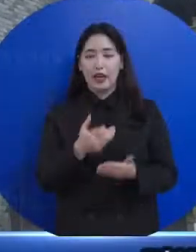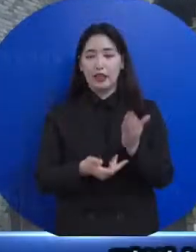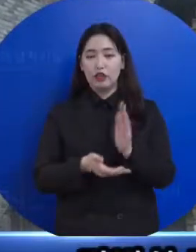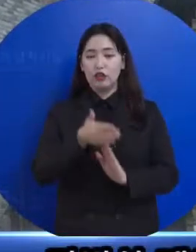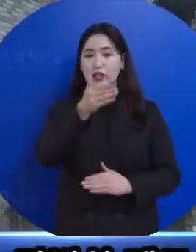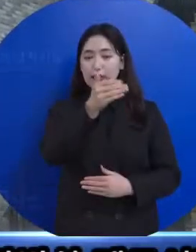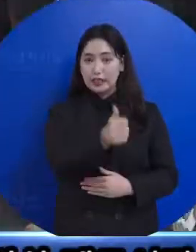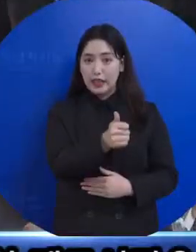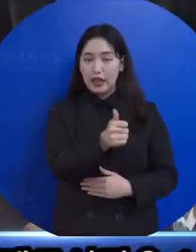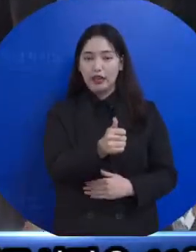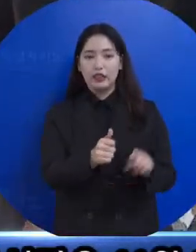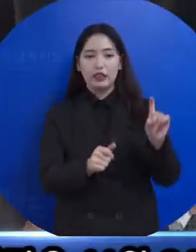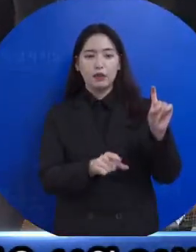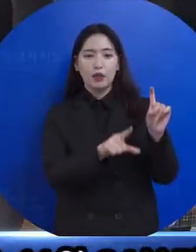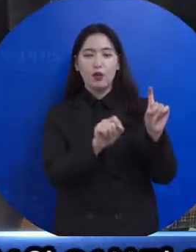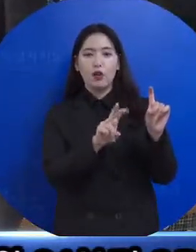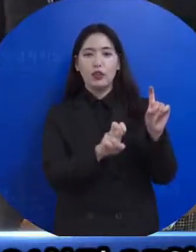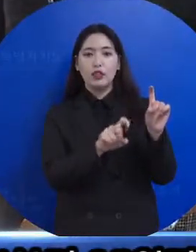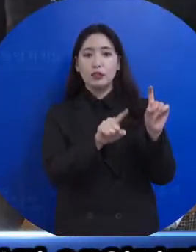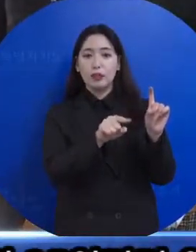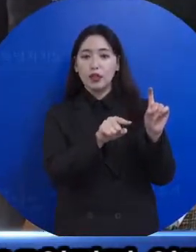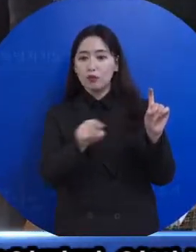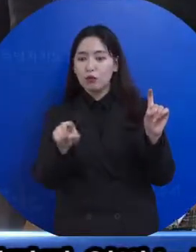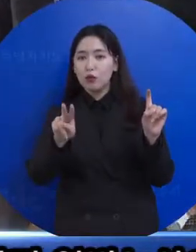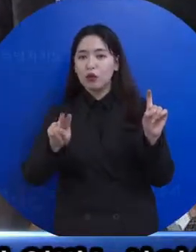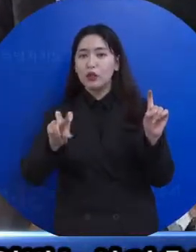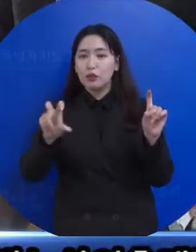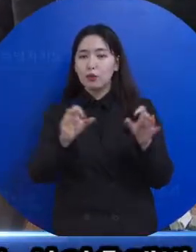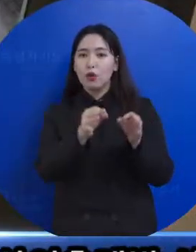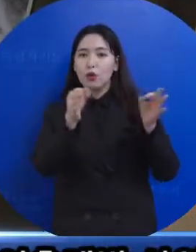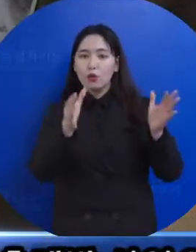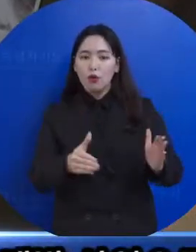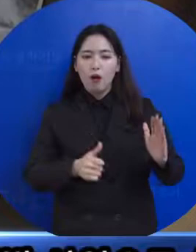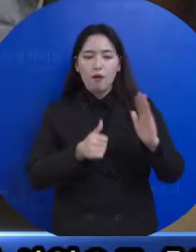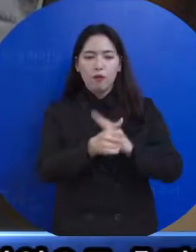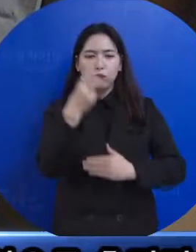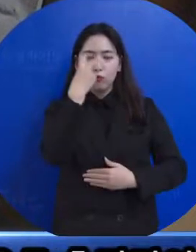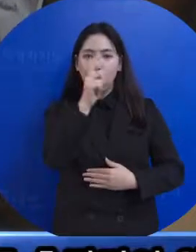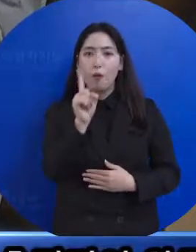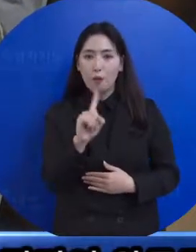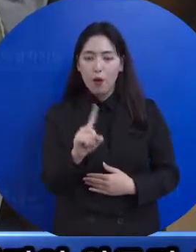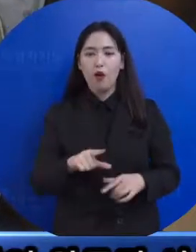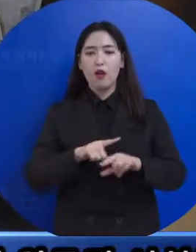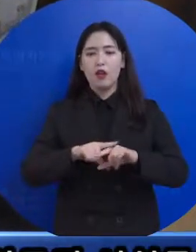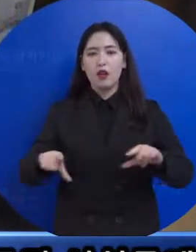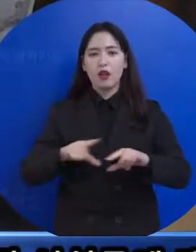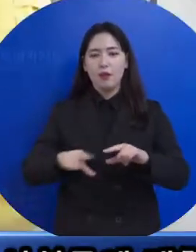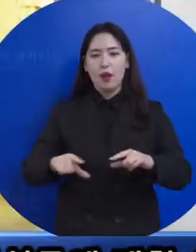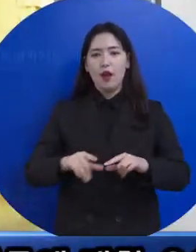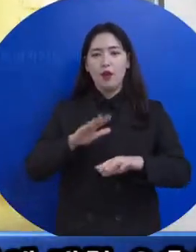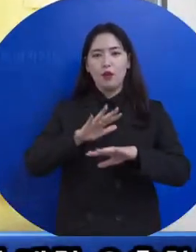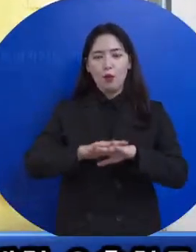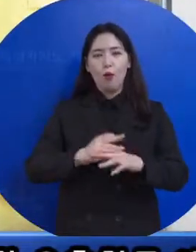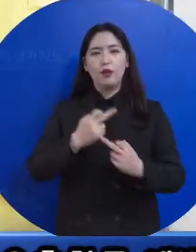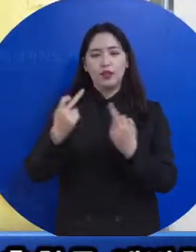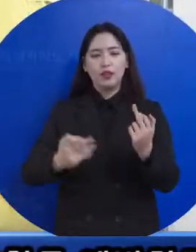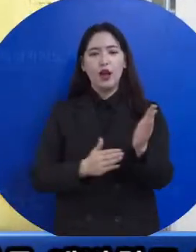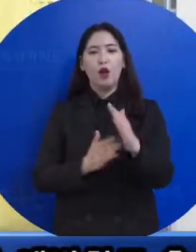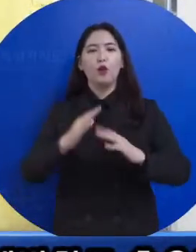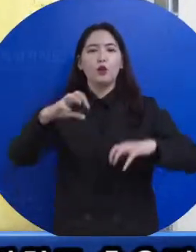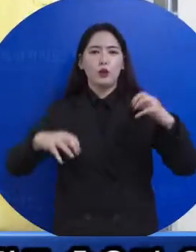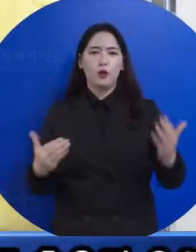강경삼 제주시장은 11월 21일부터 25일까지 일반 농산어촌개발 사업으로